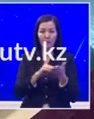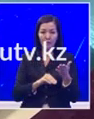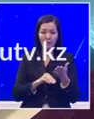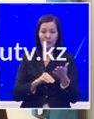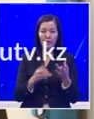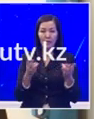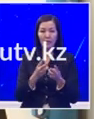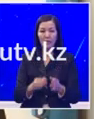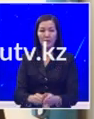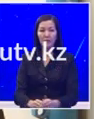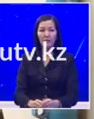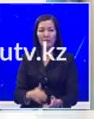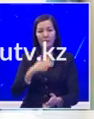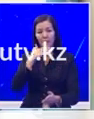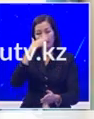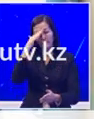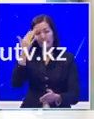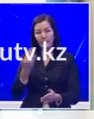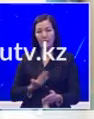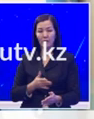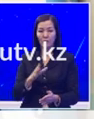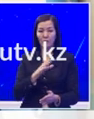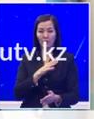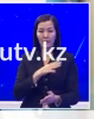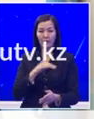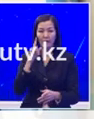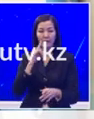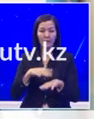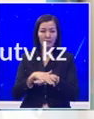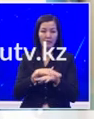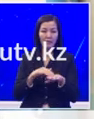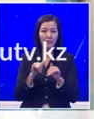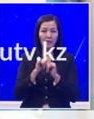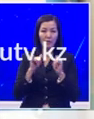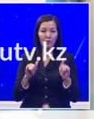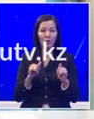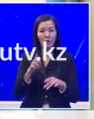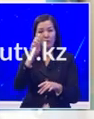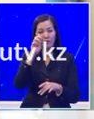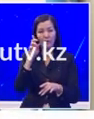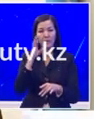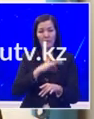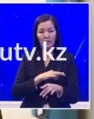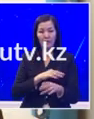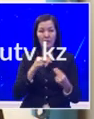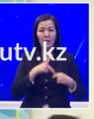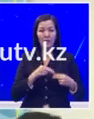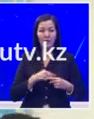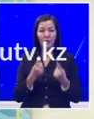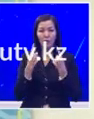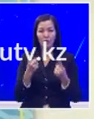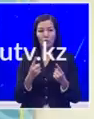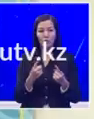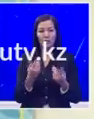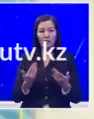риза. Әкеміз тірі кезінде осы елді көтеруге, жалпы мемлекетке сіңірген еңбегі үлкен зор болған.